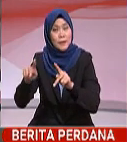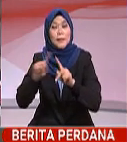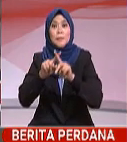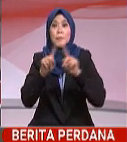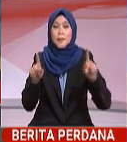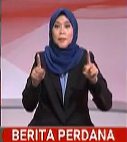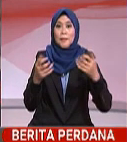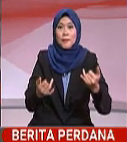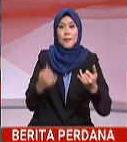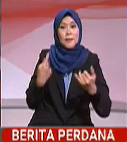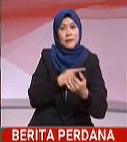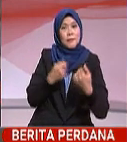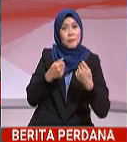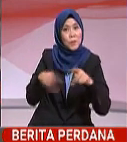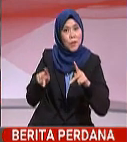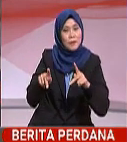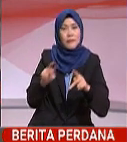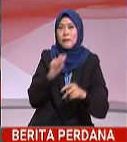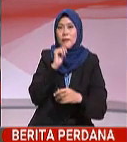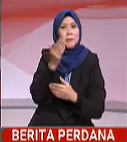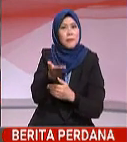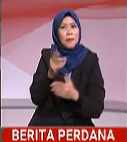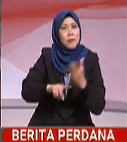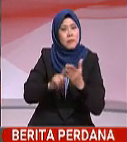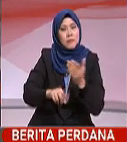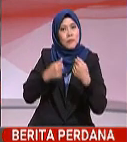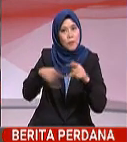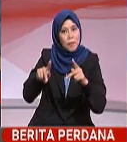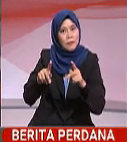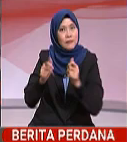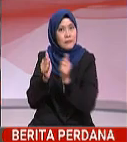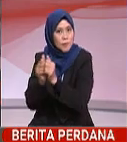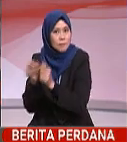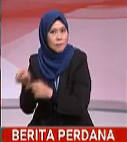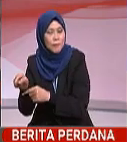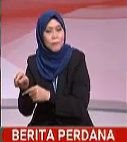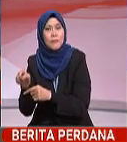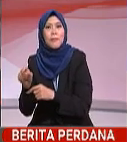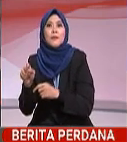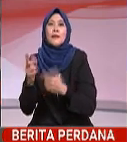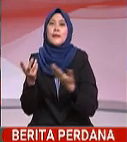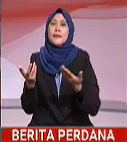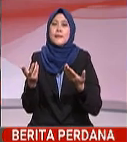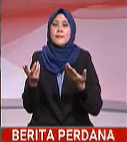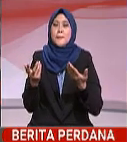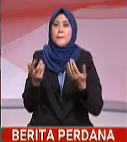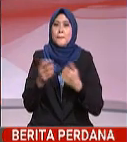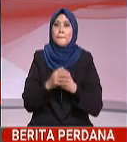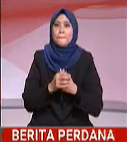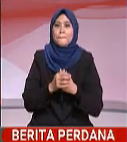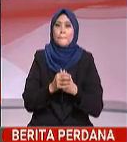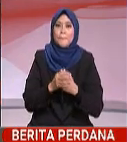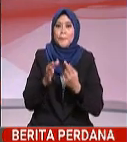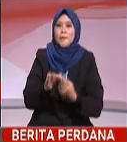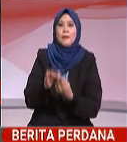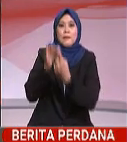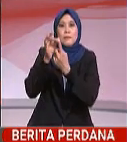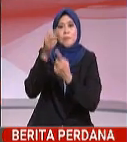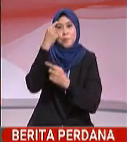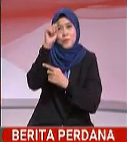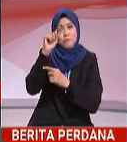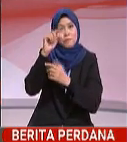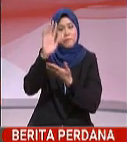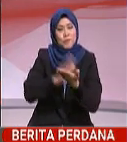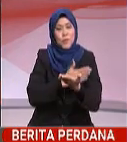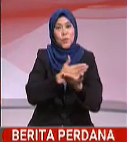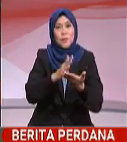datang, kita orang tak minta pun peluang ni datang. Dan apa yang datang pada kita orang, apa yang Universal